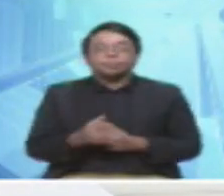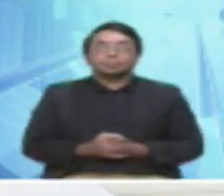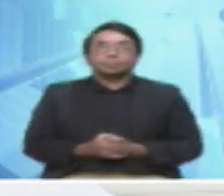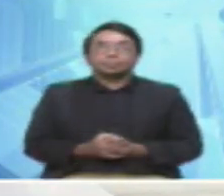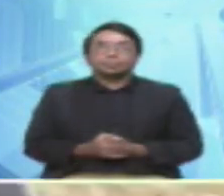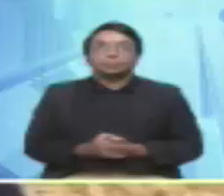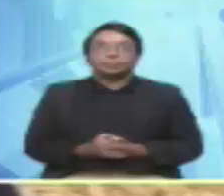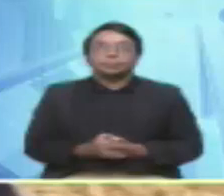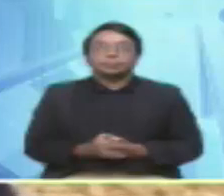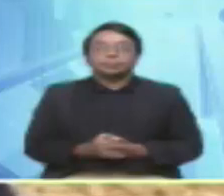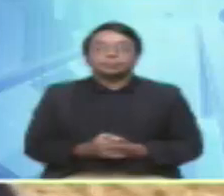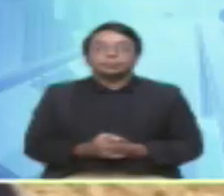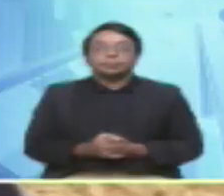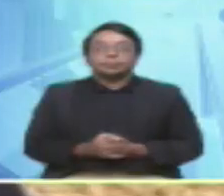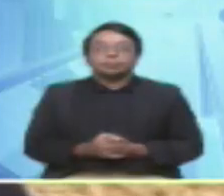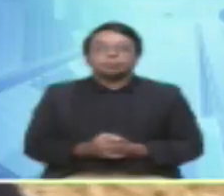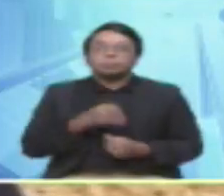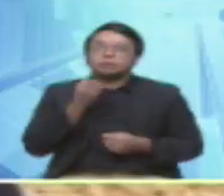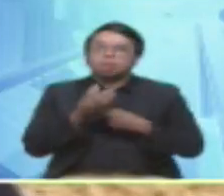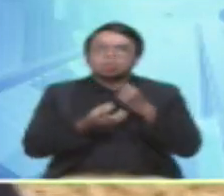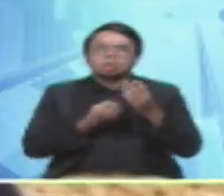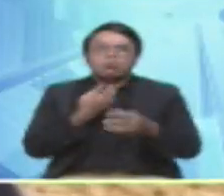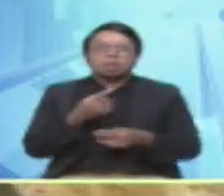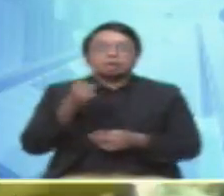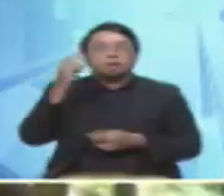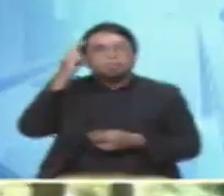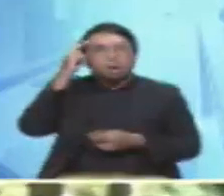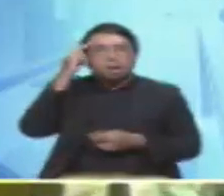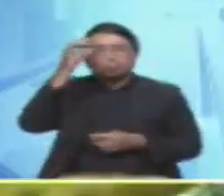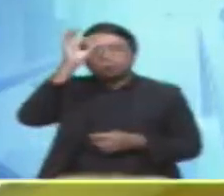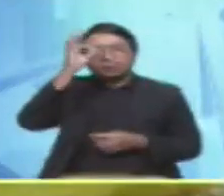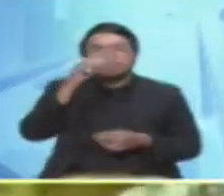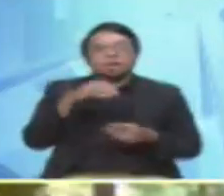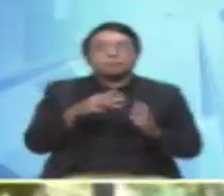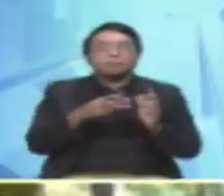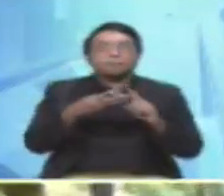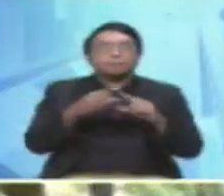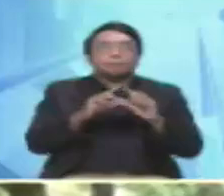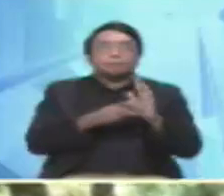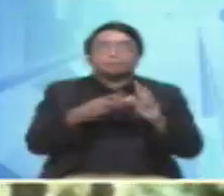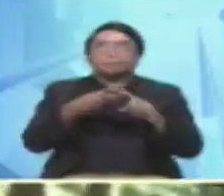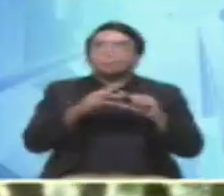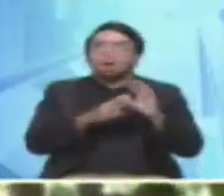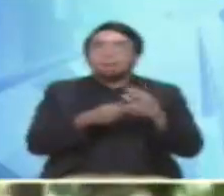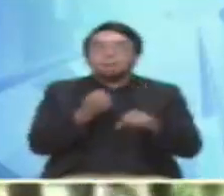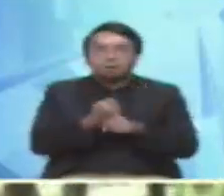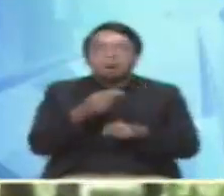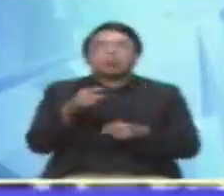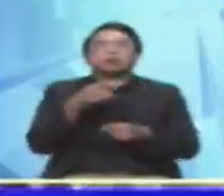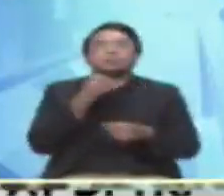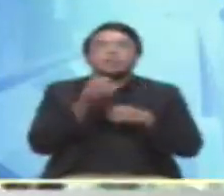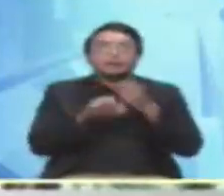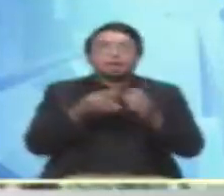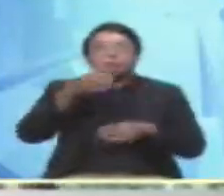keterangan dari Kapolres Banyumas AKBP Bambang Yudhantara Salamun, pihak kepolisian